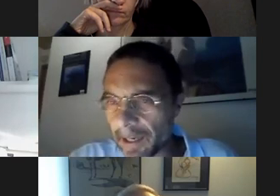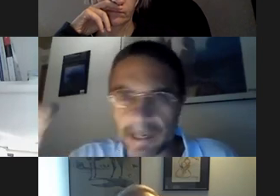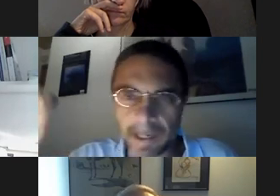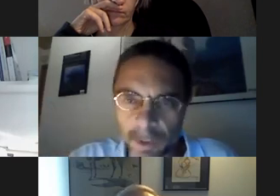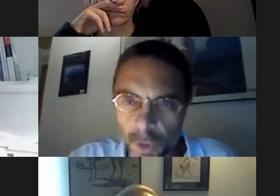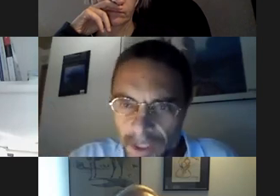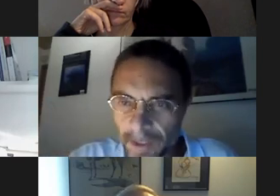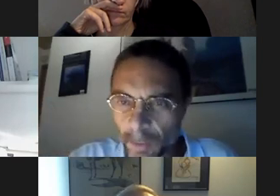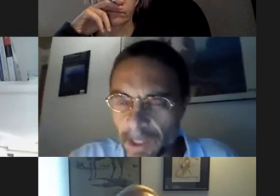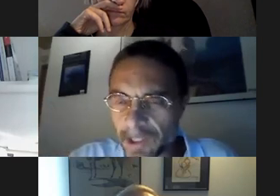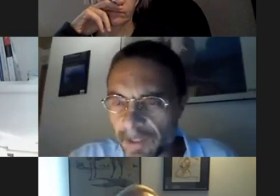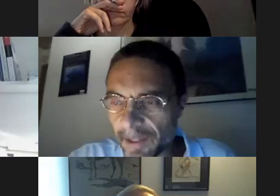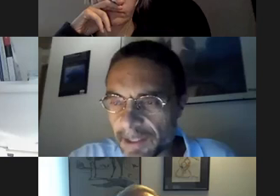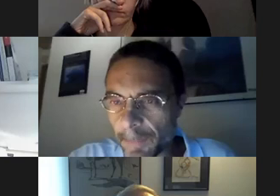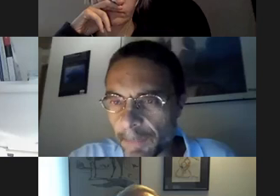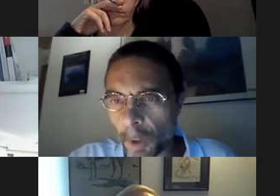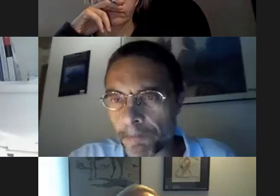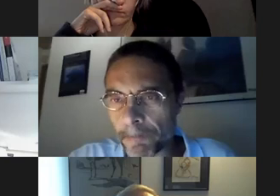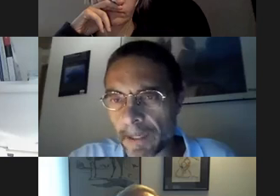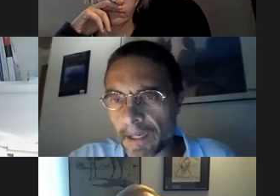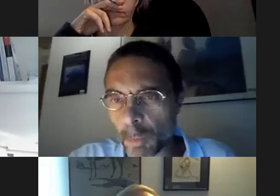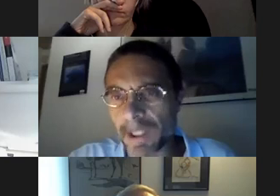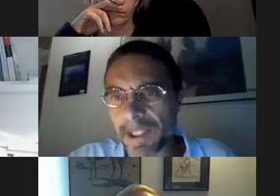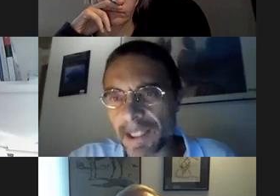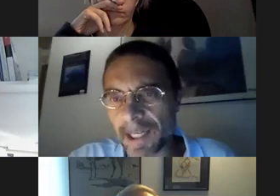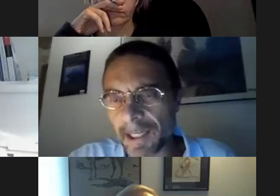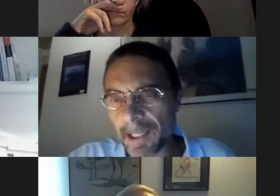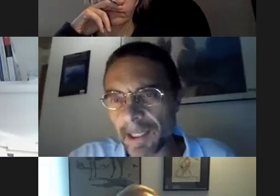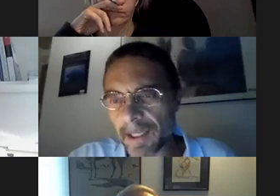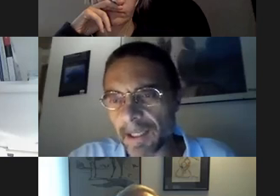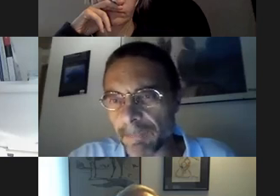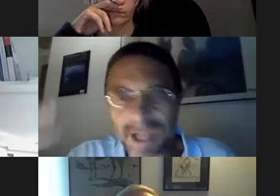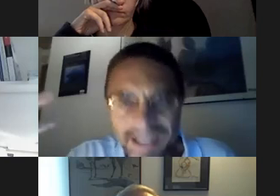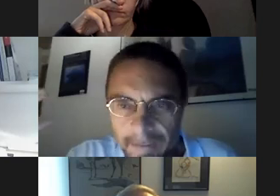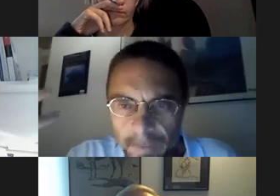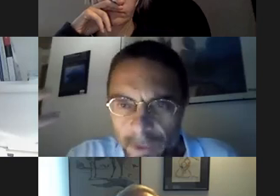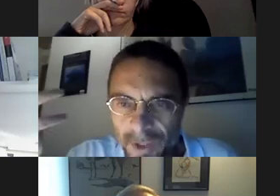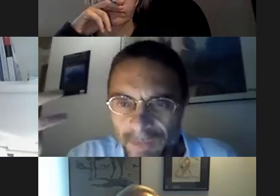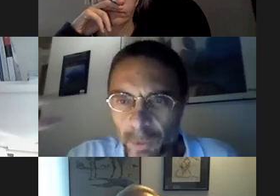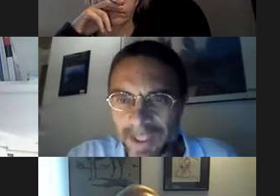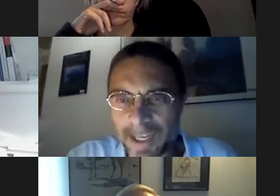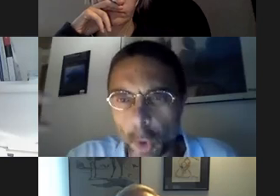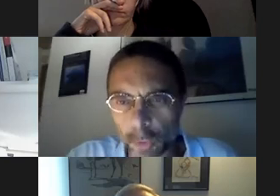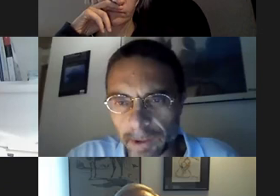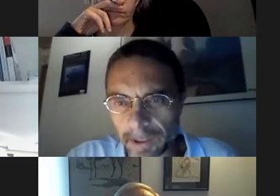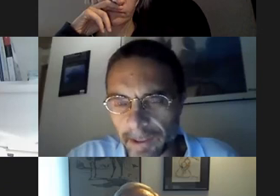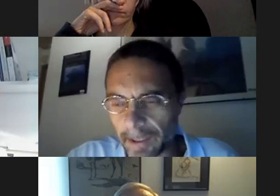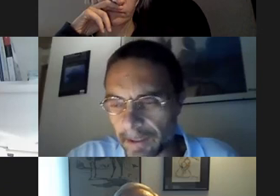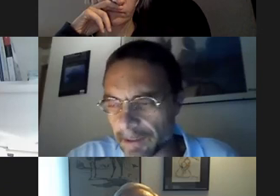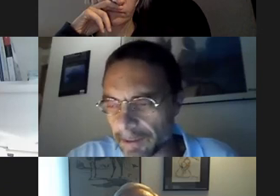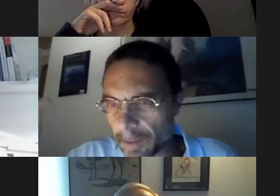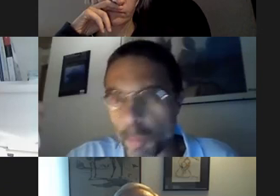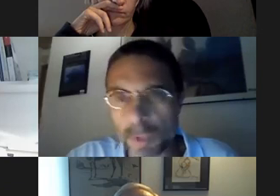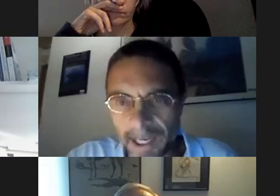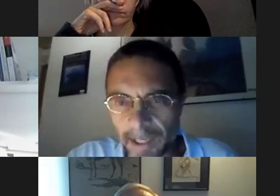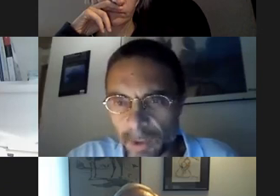e anche registri comunicativi diversi però utilizza già voglio dire già il fatto che sia Conte a